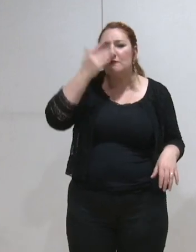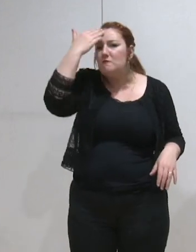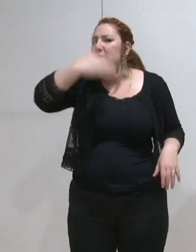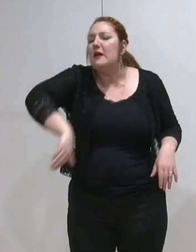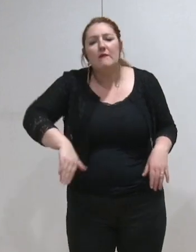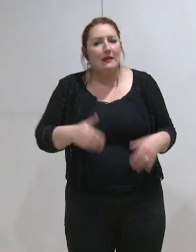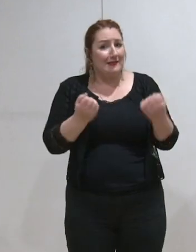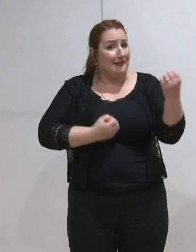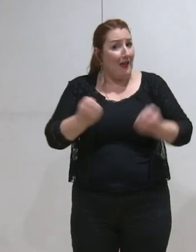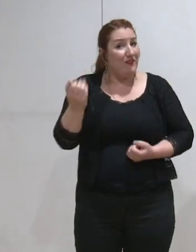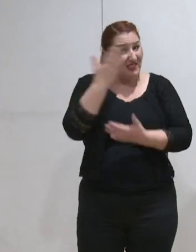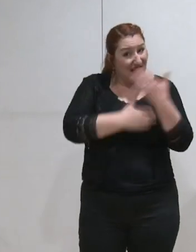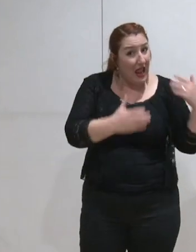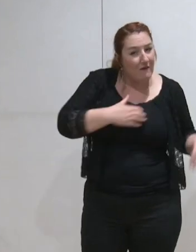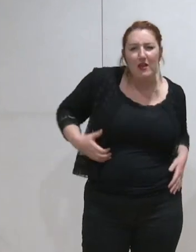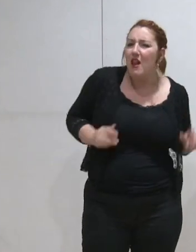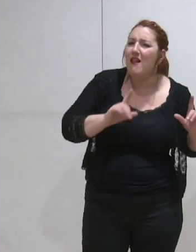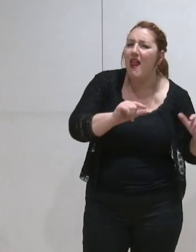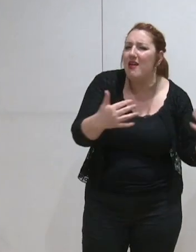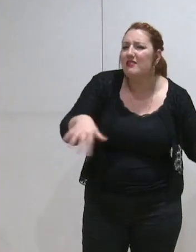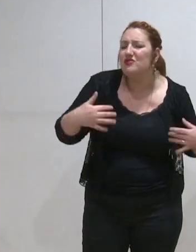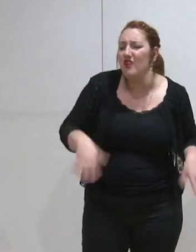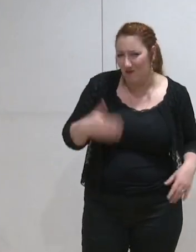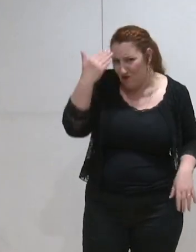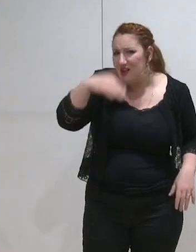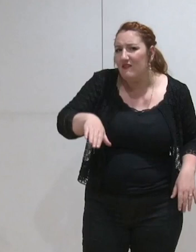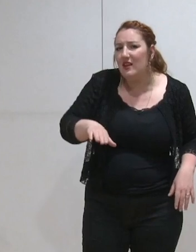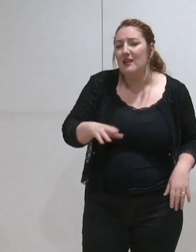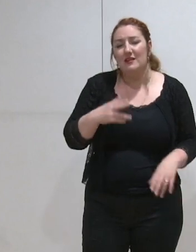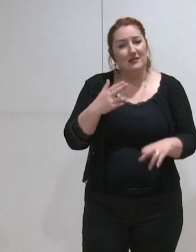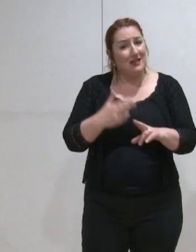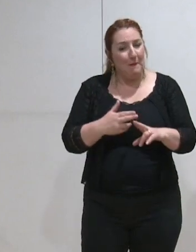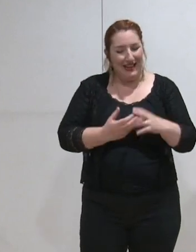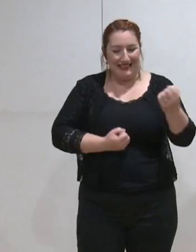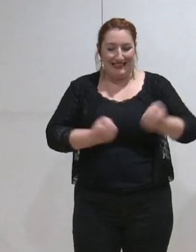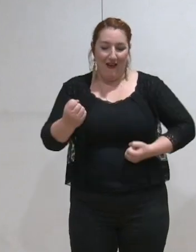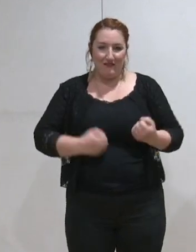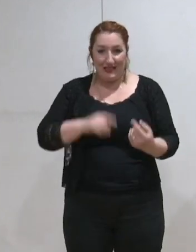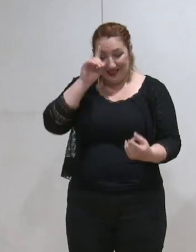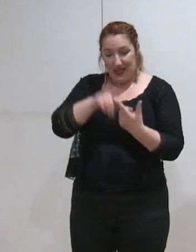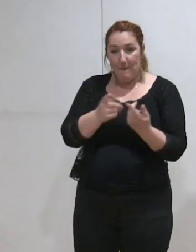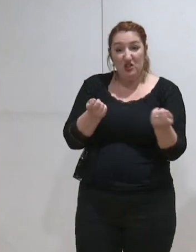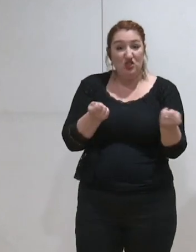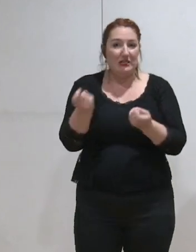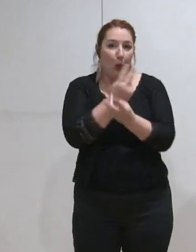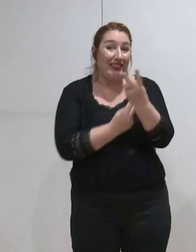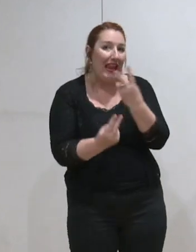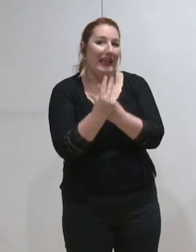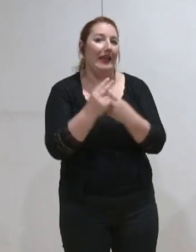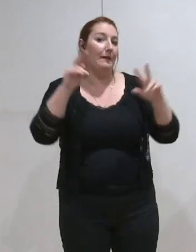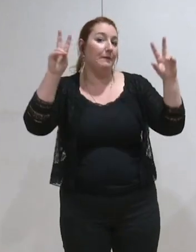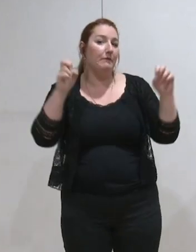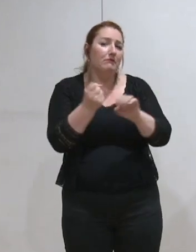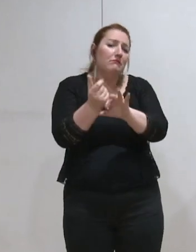existe déjà dans la commune il s'agit du service de la gestion déléguée lequel a été créé déjà il y a de nombreuses